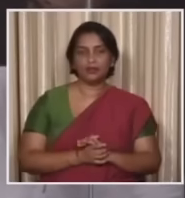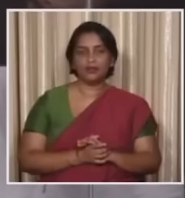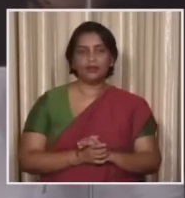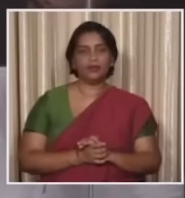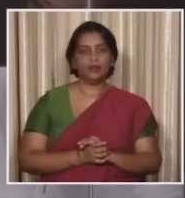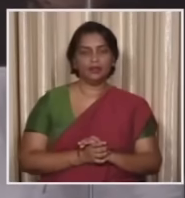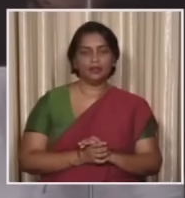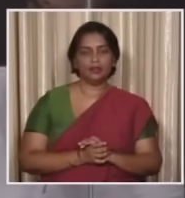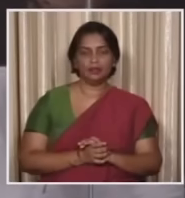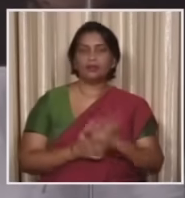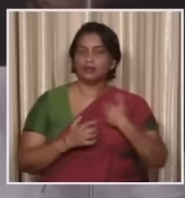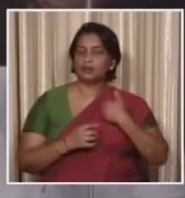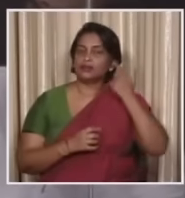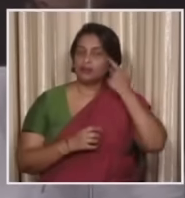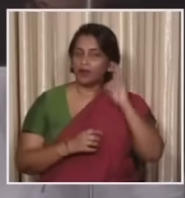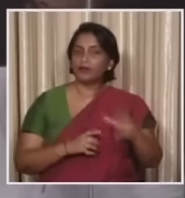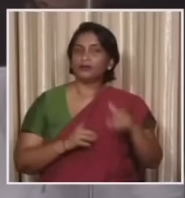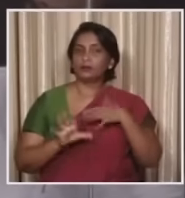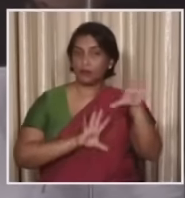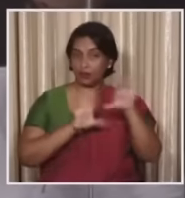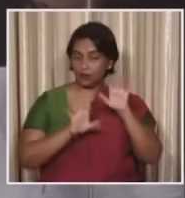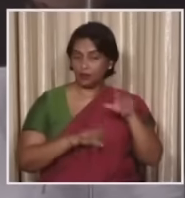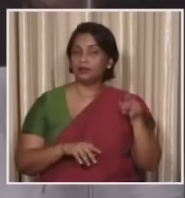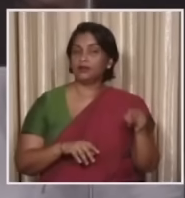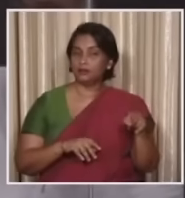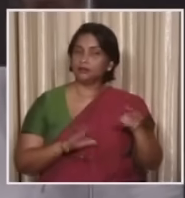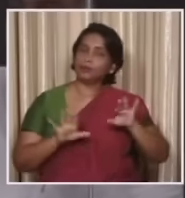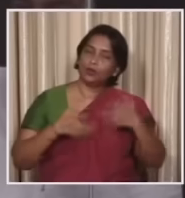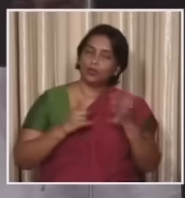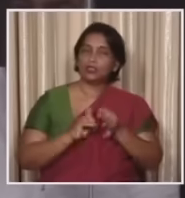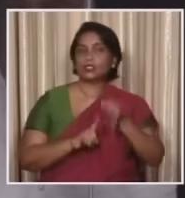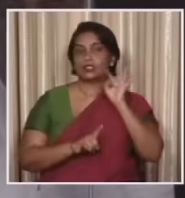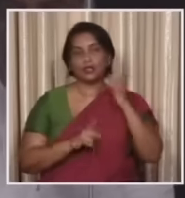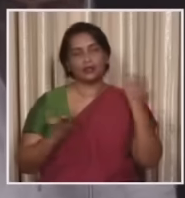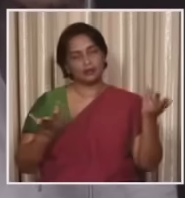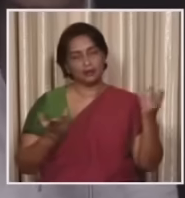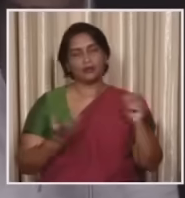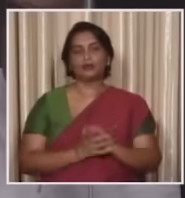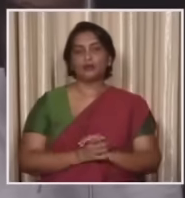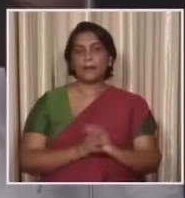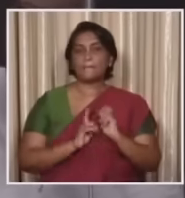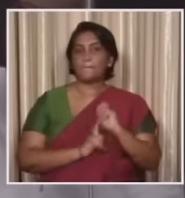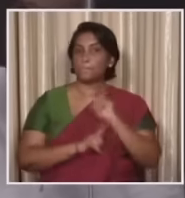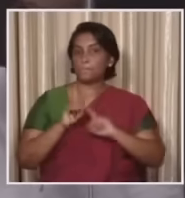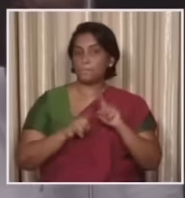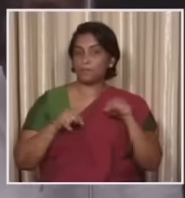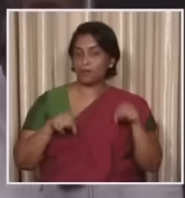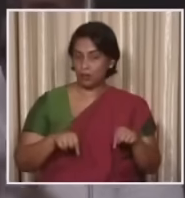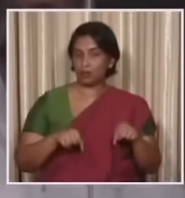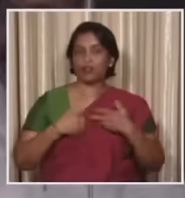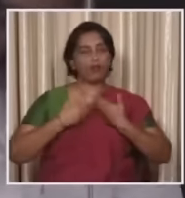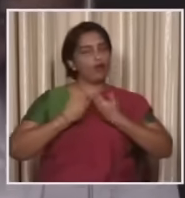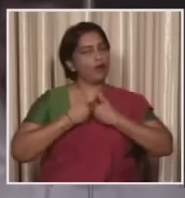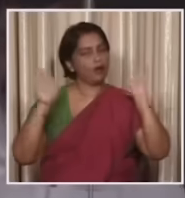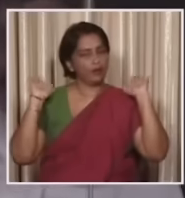එතකොට මම හිතනවා ඒ පත් වෙන මොන ජනාධිපතිවරයා හරි පාර්ලිමේන්තුව විසුරුවලා